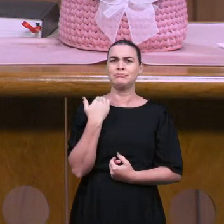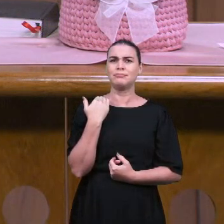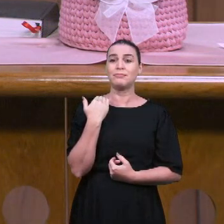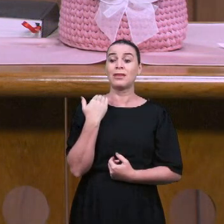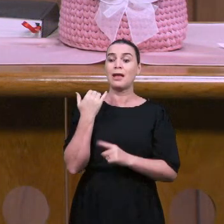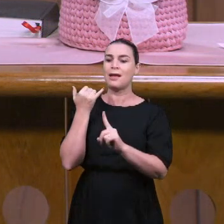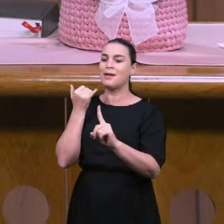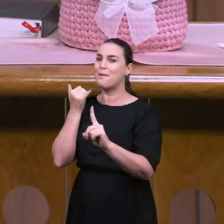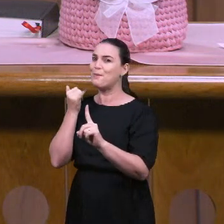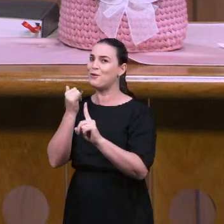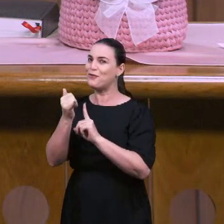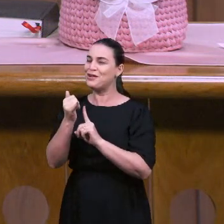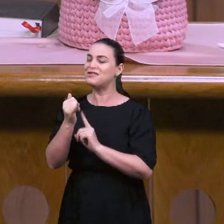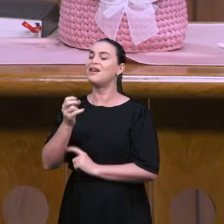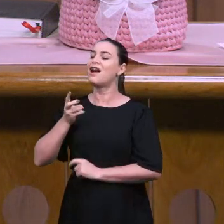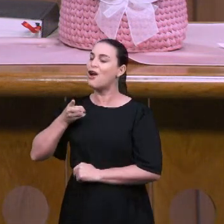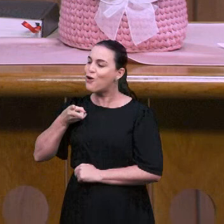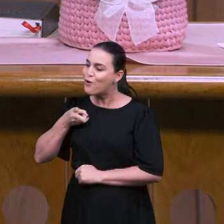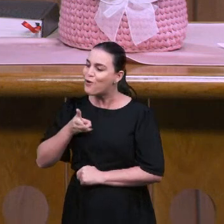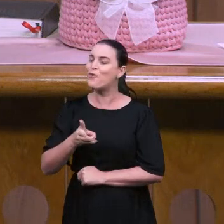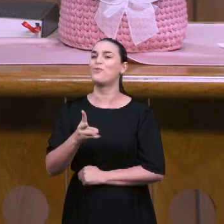La prophétie, elle continue.